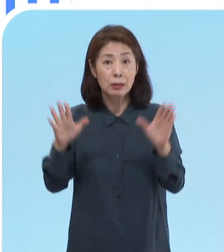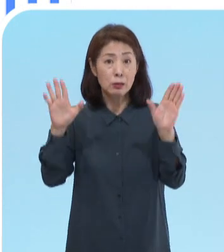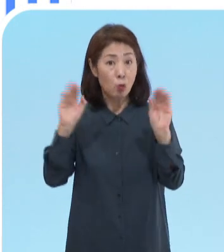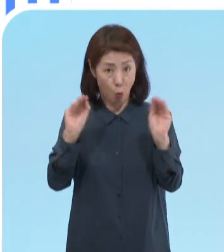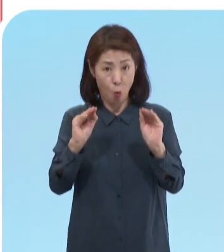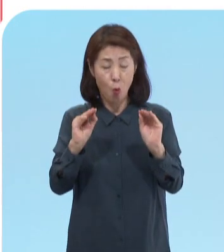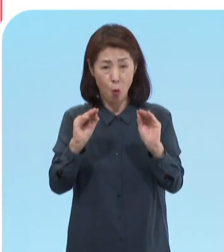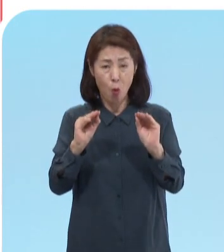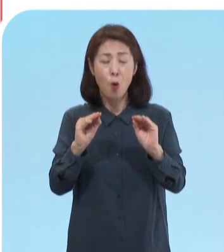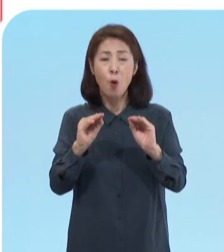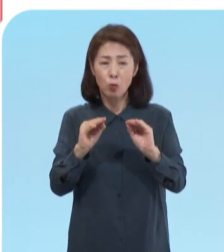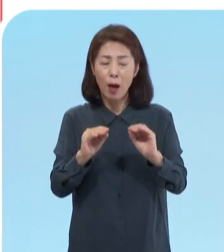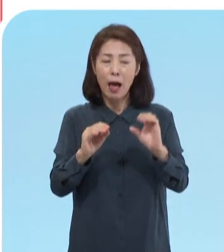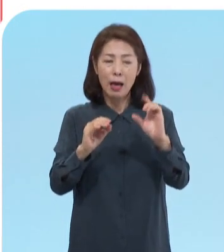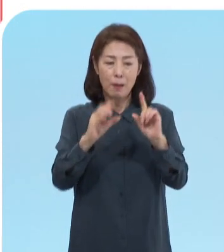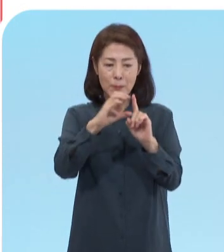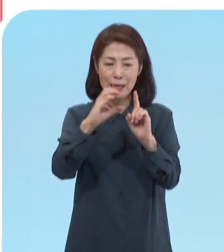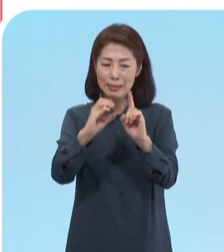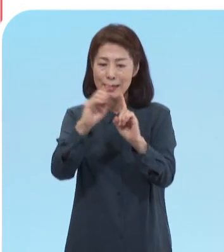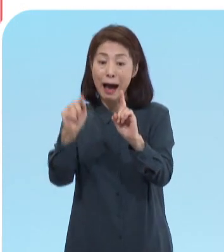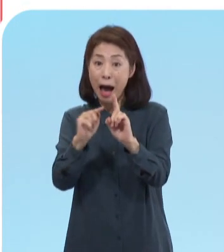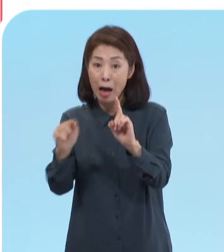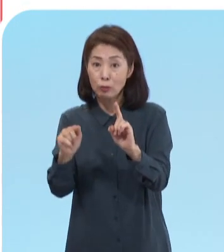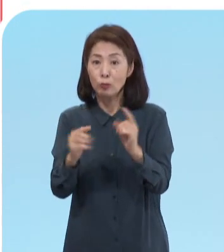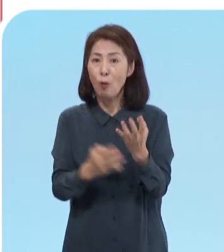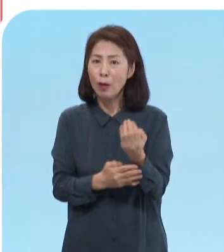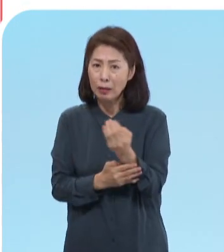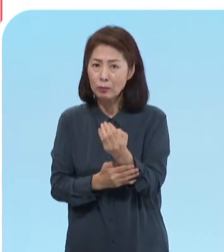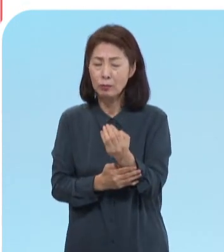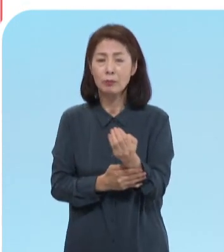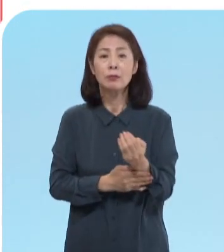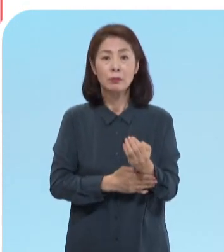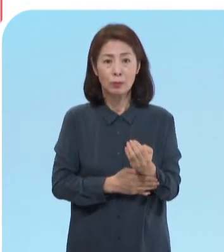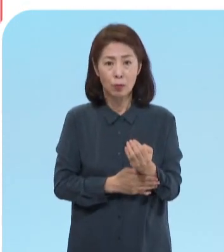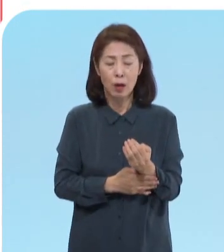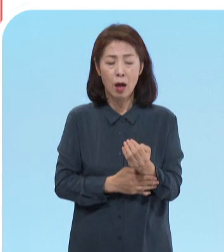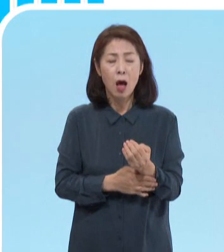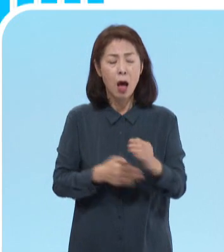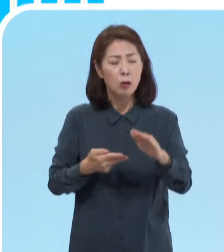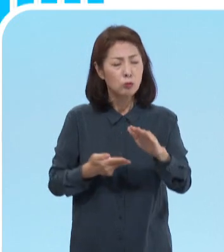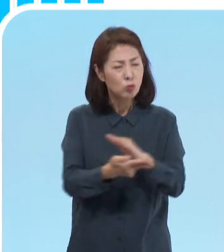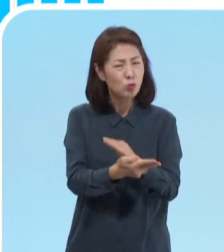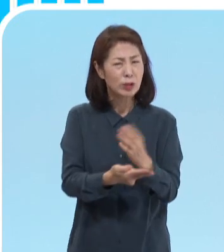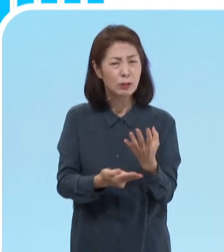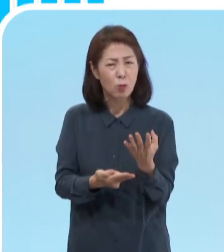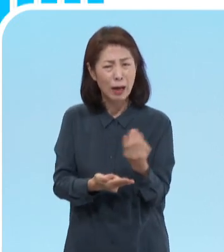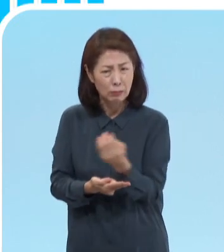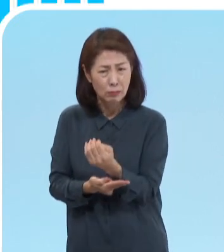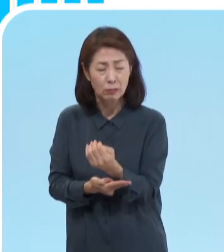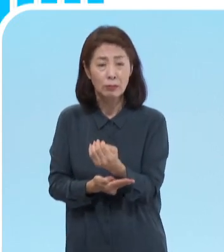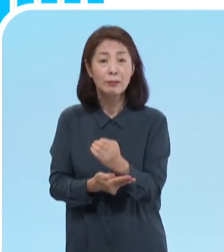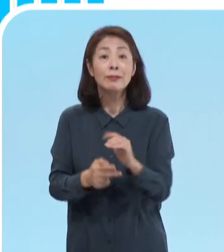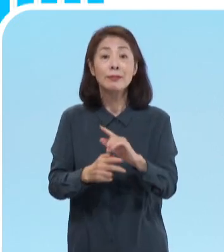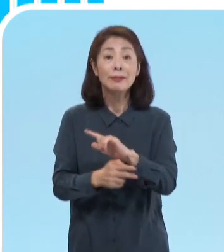ほか PCR 検査の数や入院者、宿泊療養者の数の情報も得られます